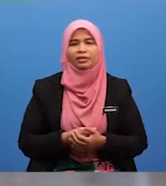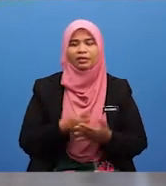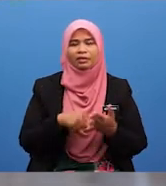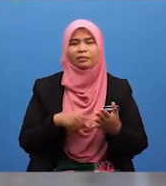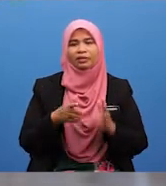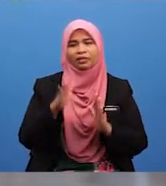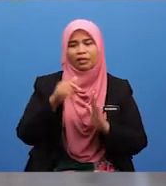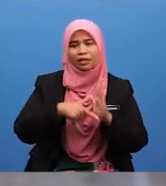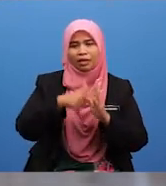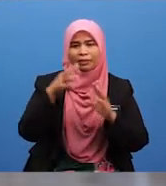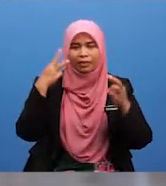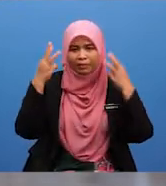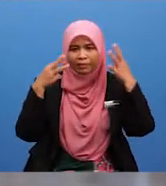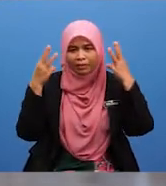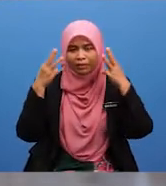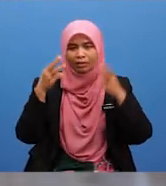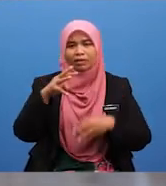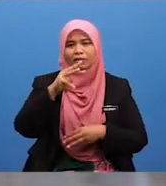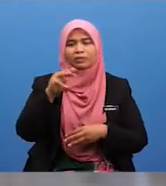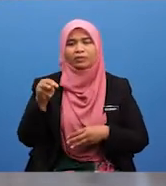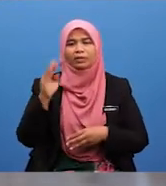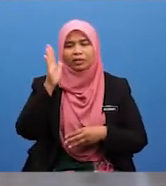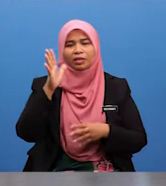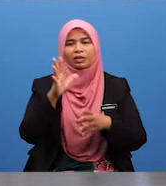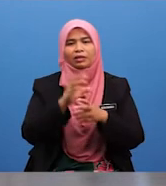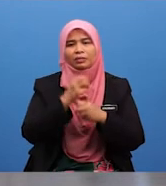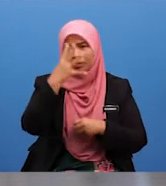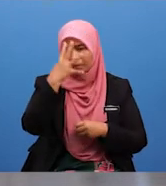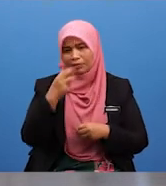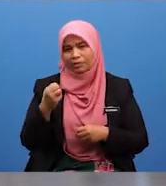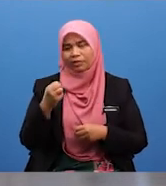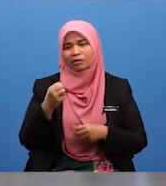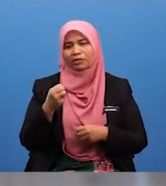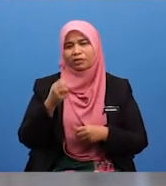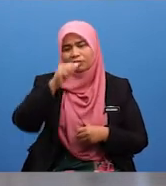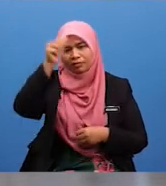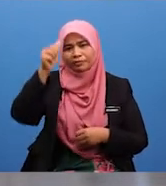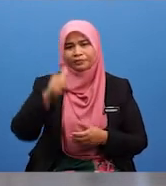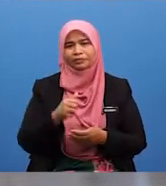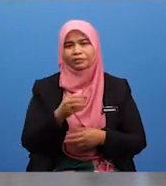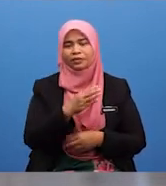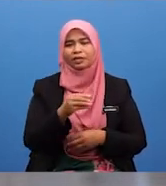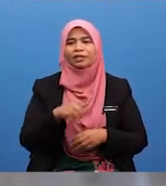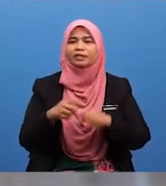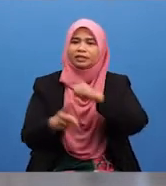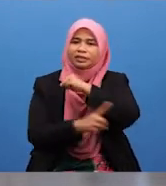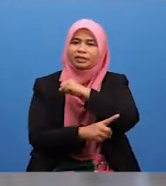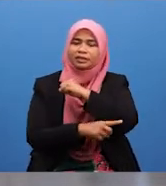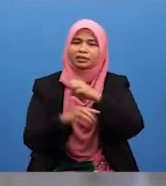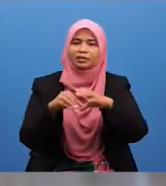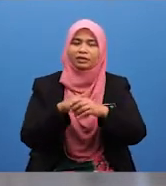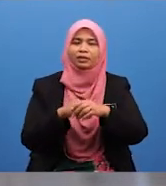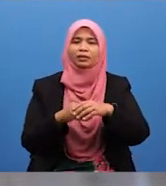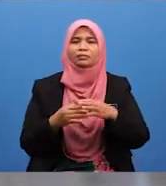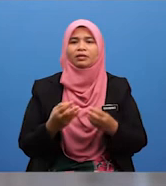lebih membimbangkan, murid-murid akan mendapat kemurkaan Allah SWT dan diazab dalam